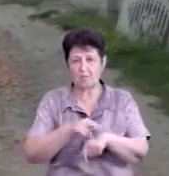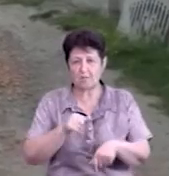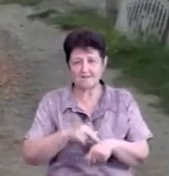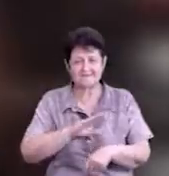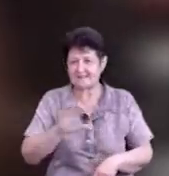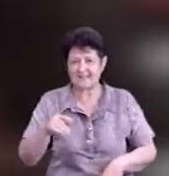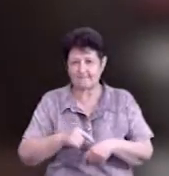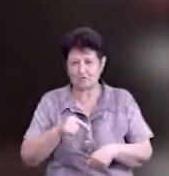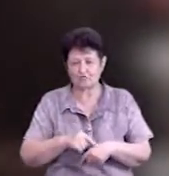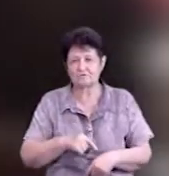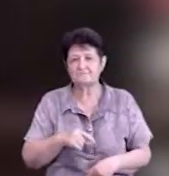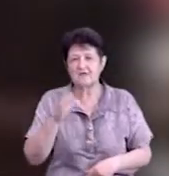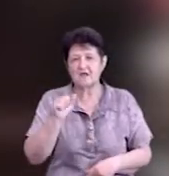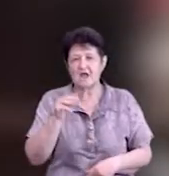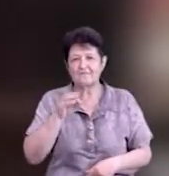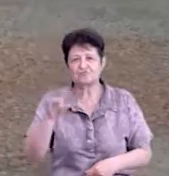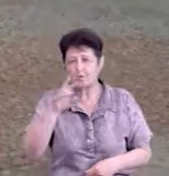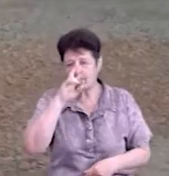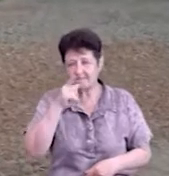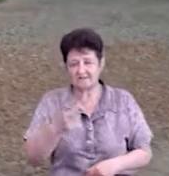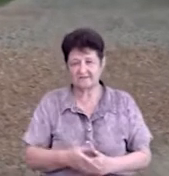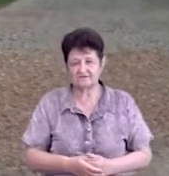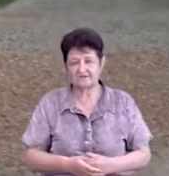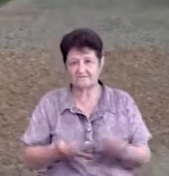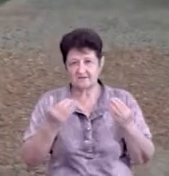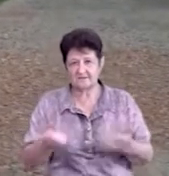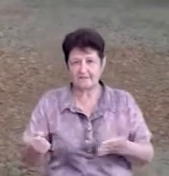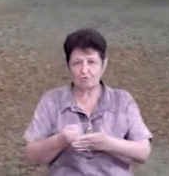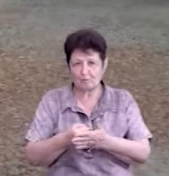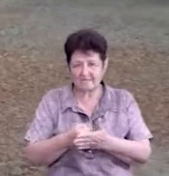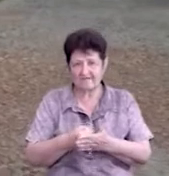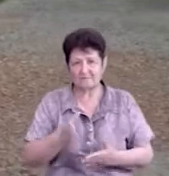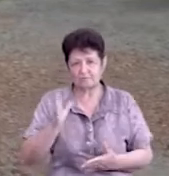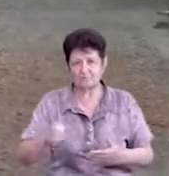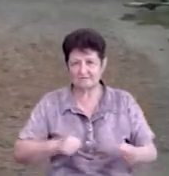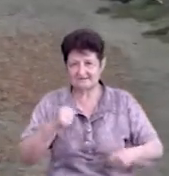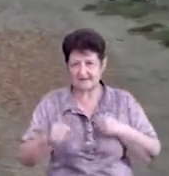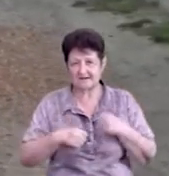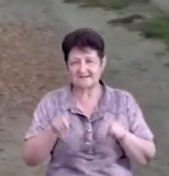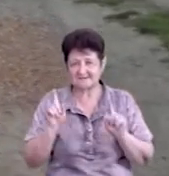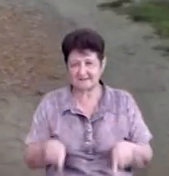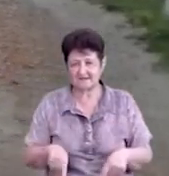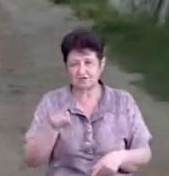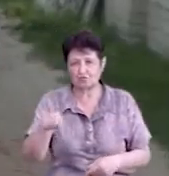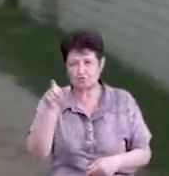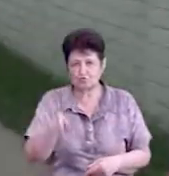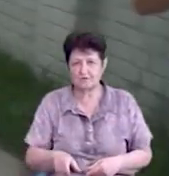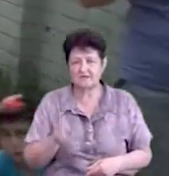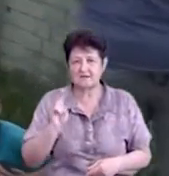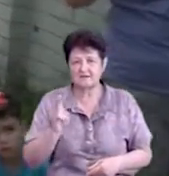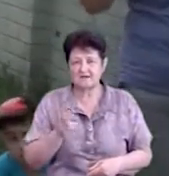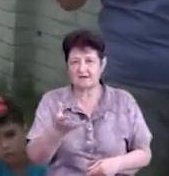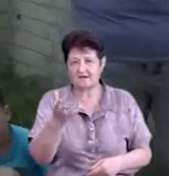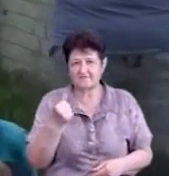не підозрює. Автор допису помилився. Це ж тепер добиваємося, тепер ми будемо старатися теж ту людину, яка виклала цей